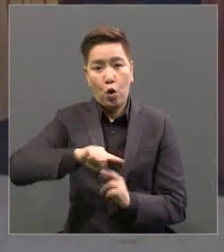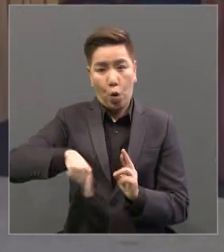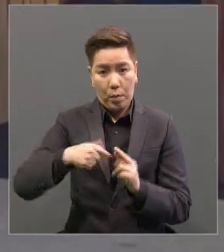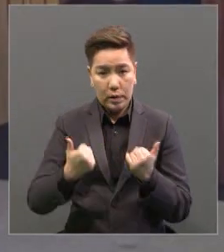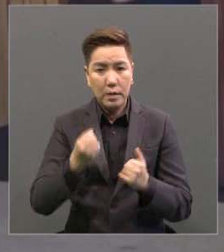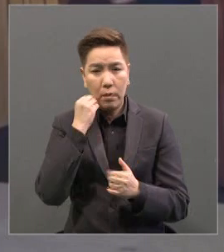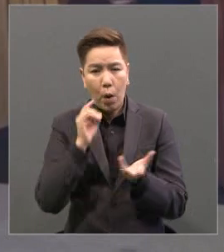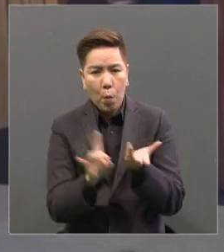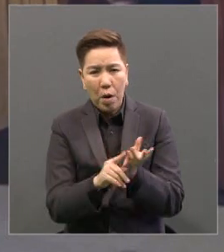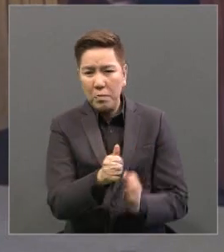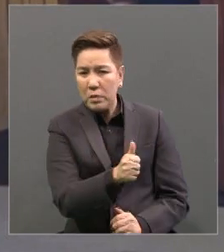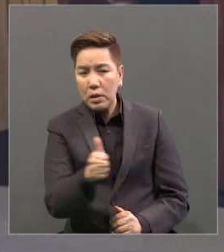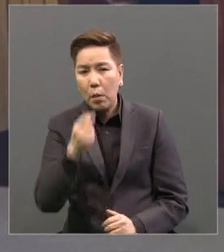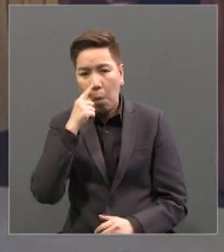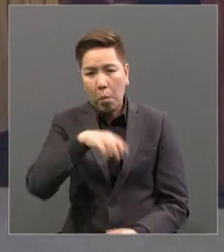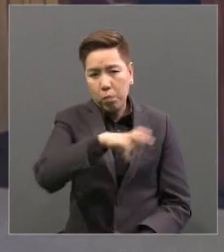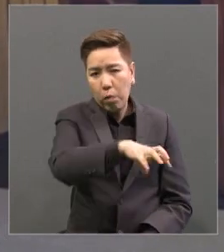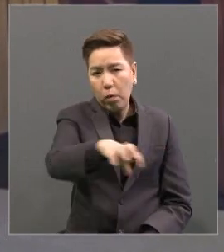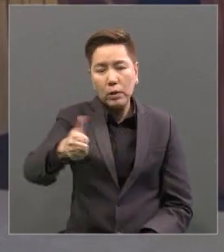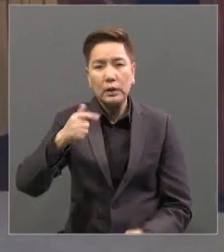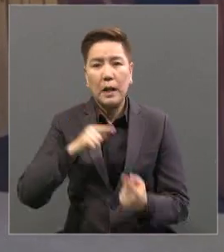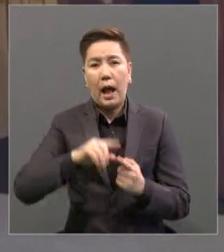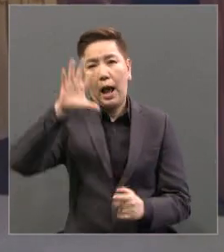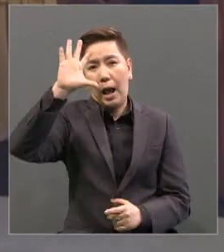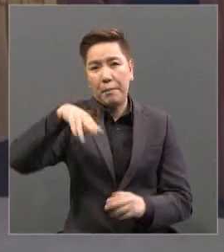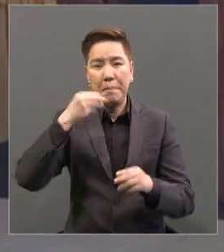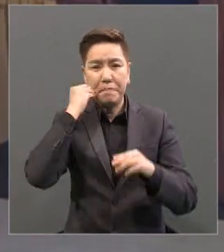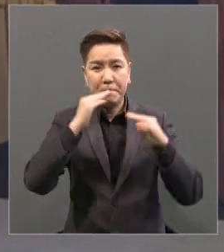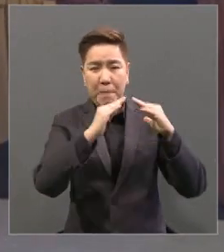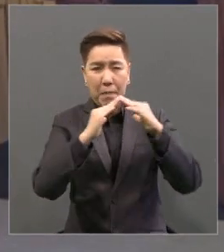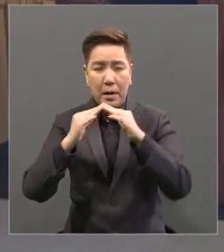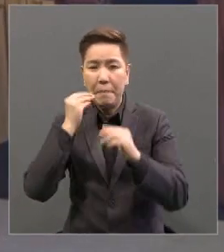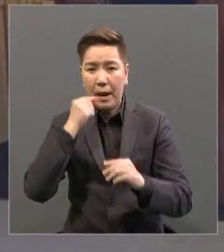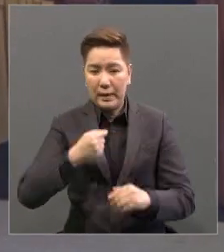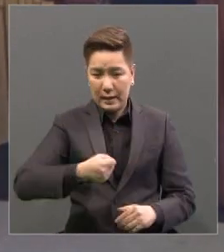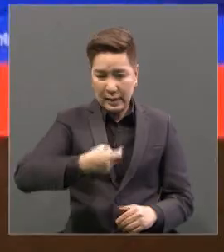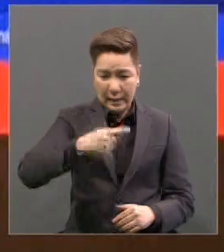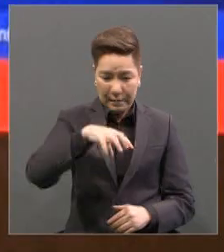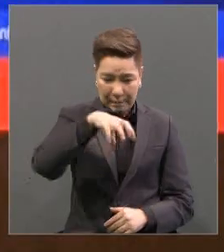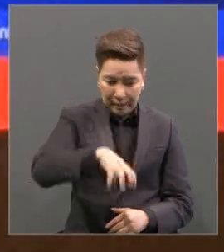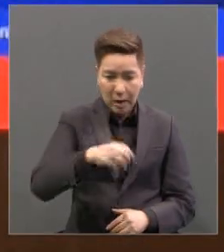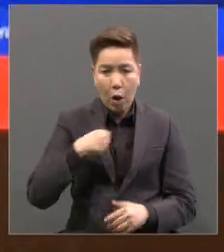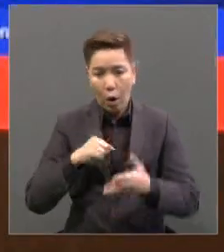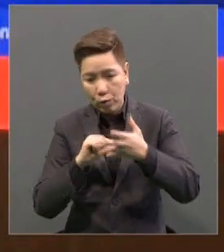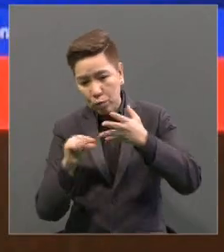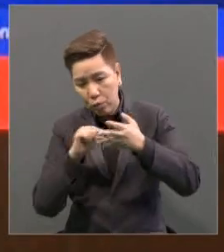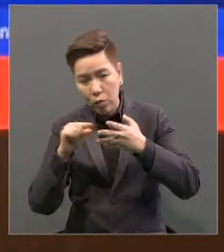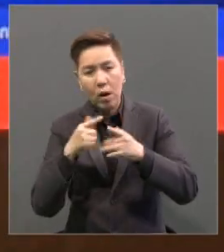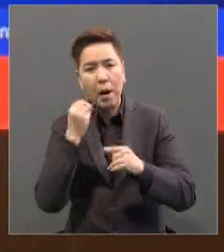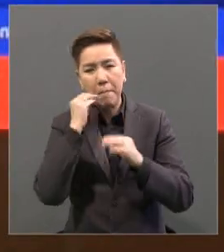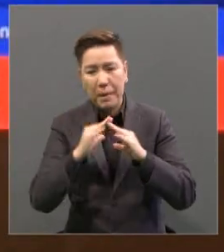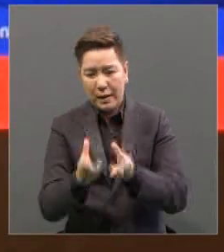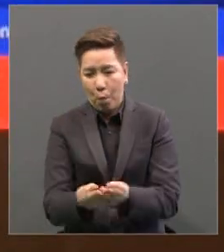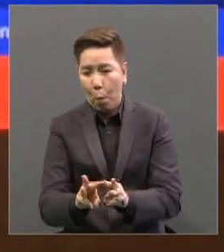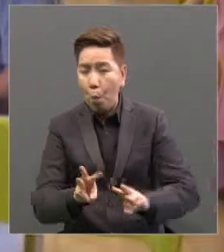คัดบ้านมือสองคุณภาพดีทำเลเด่นทั่วประเทศกว่า 5,000รายการทั้งบ้านเดี่ยวทาวน์เฮ้าส์ห้องชุดคอนโดอาคารพาณิชย์